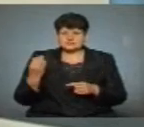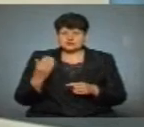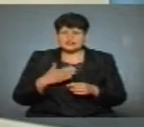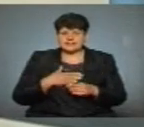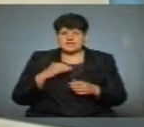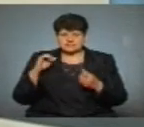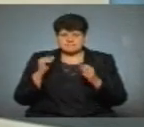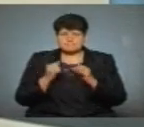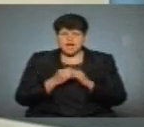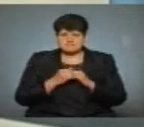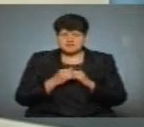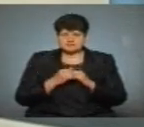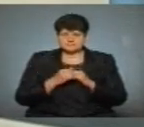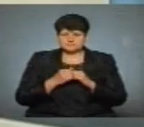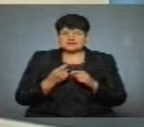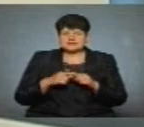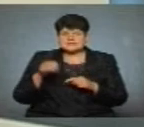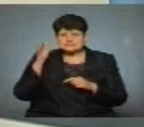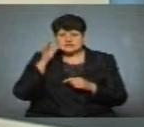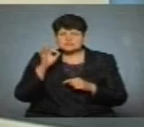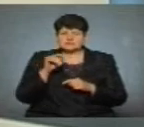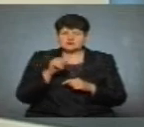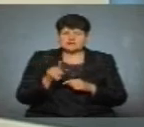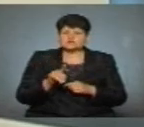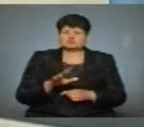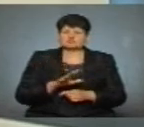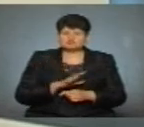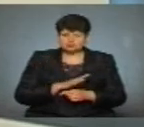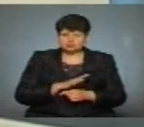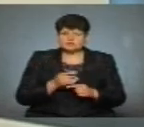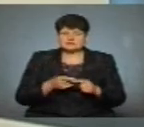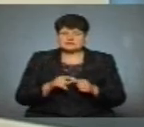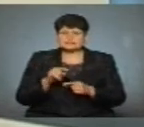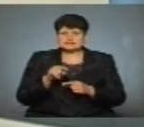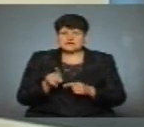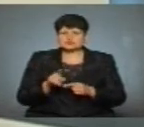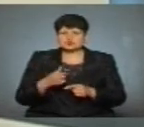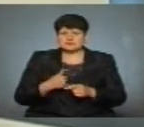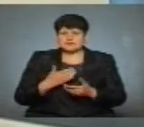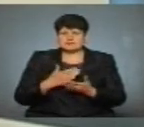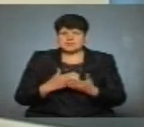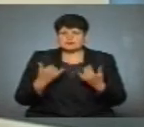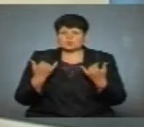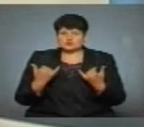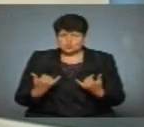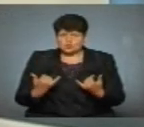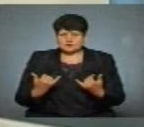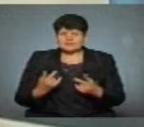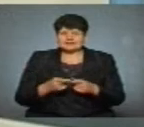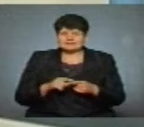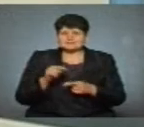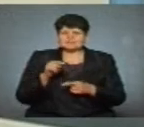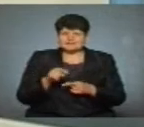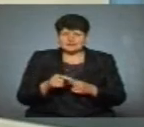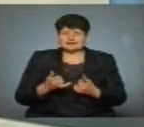пам'ять, це згадка про те, що було, це, власне, те, що ми маємо сьогодні, і це те,